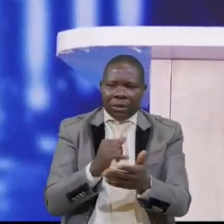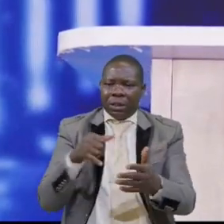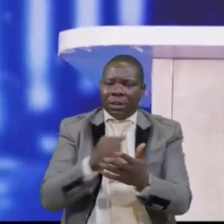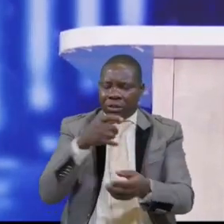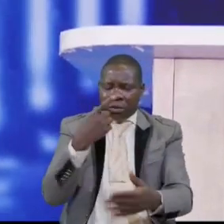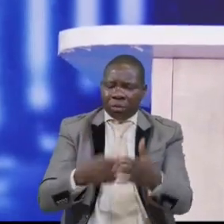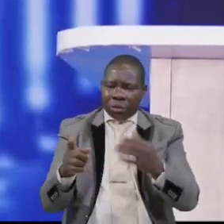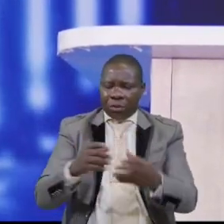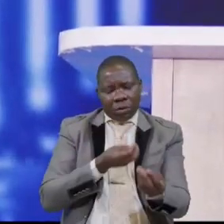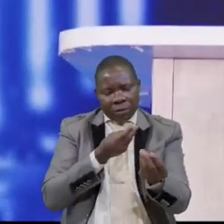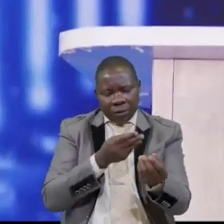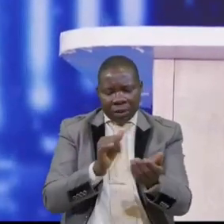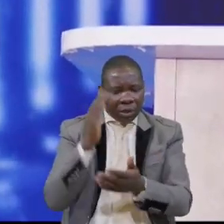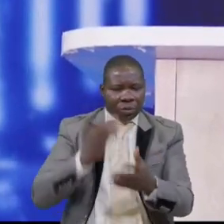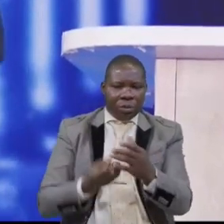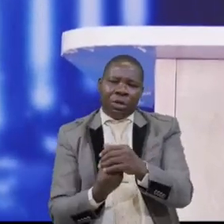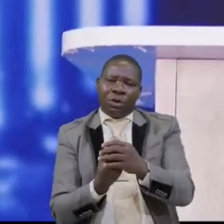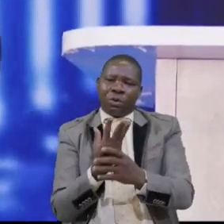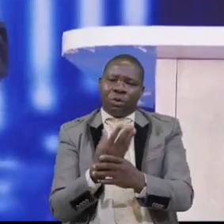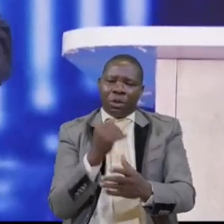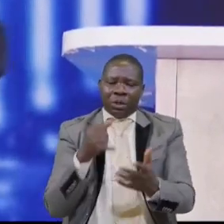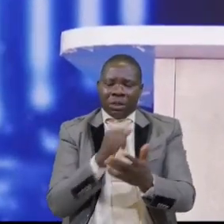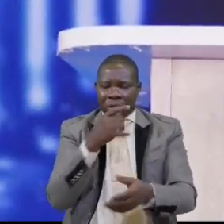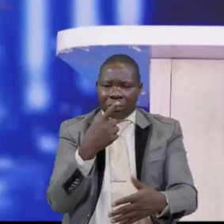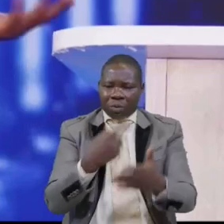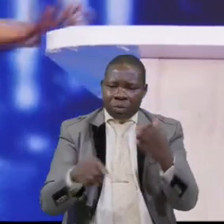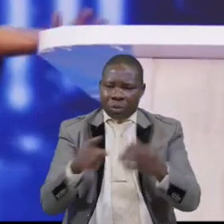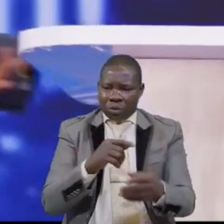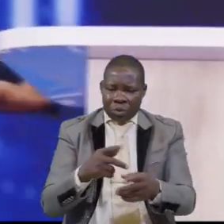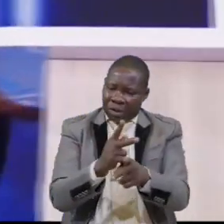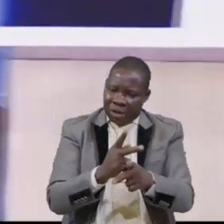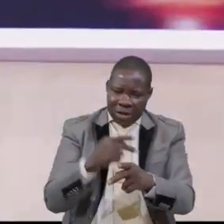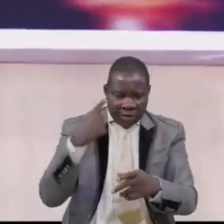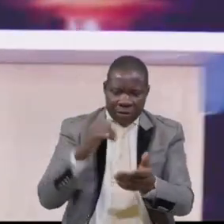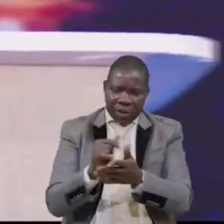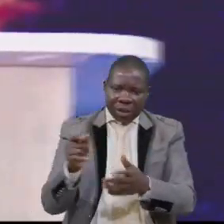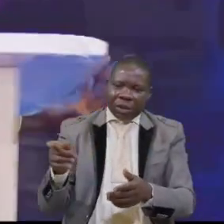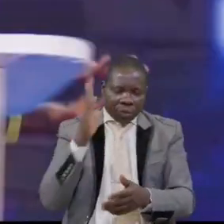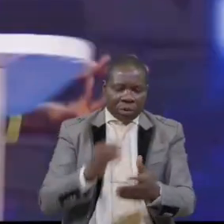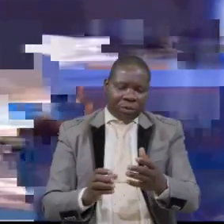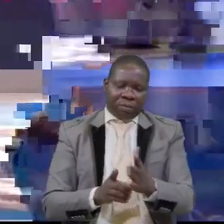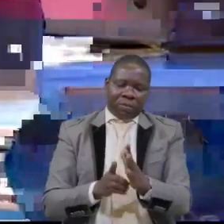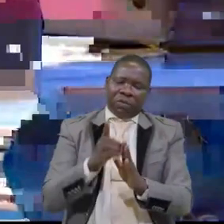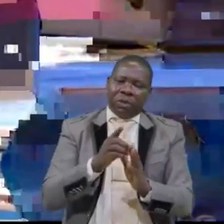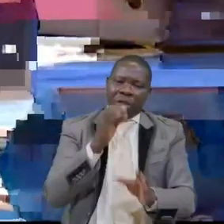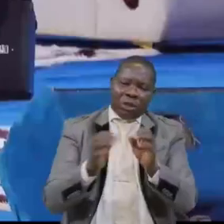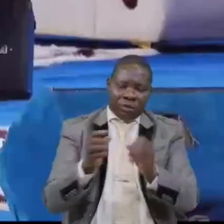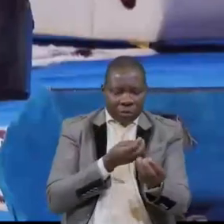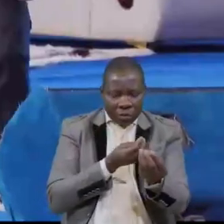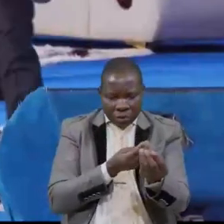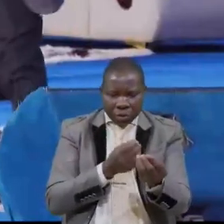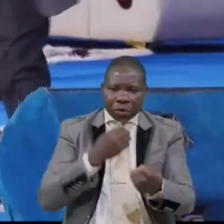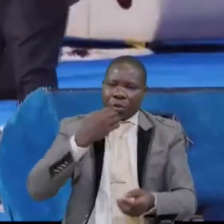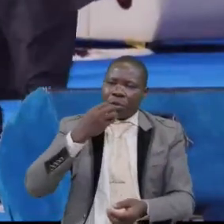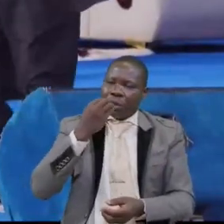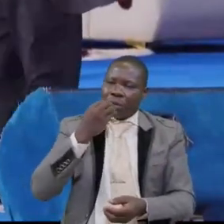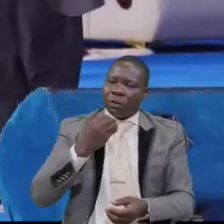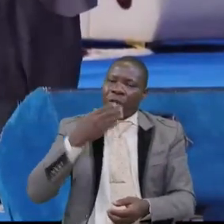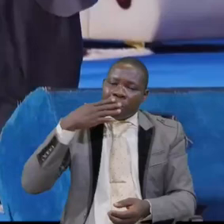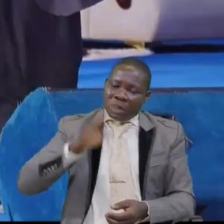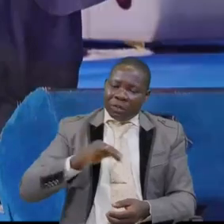va croître. C'est ce que tu nourris qui va se développer. Si tu nourris le mal, ça va se